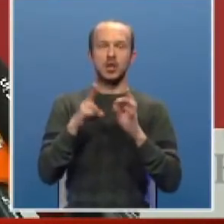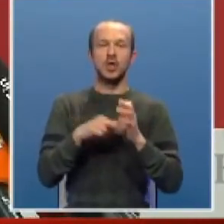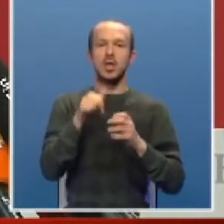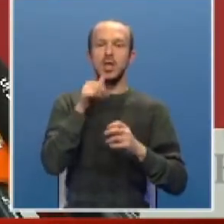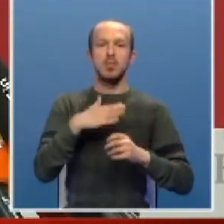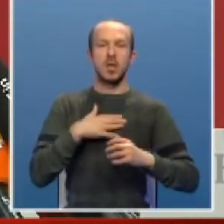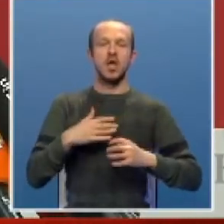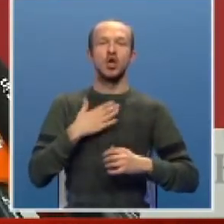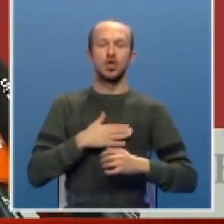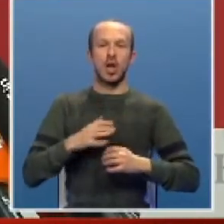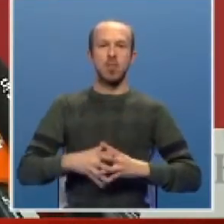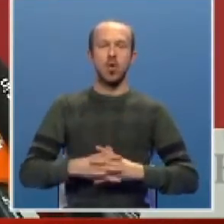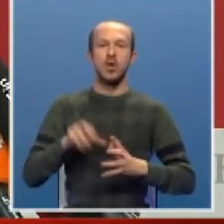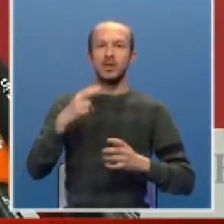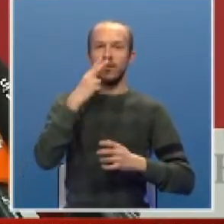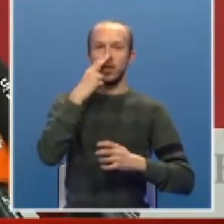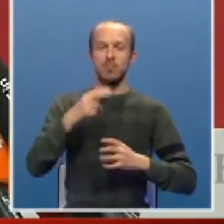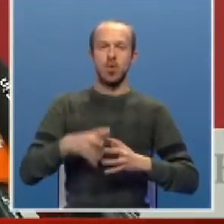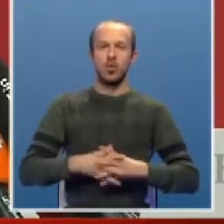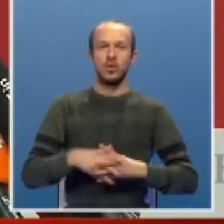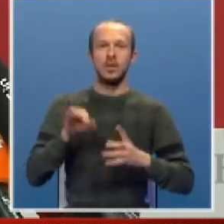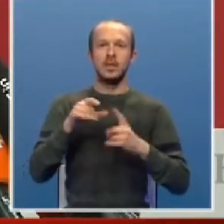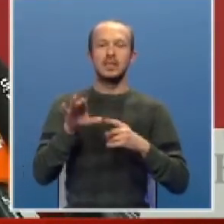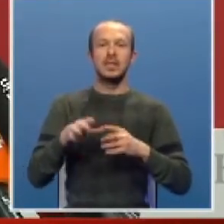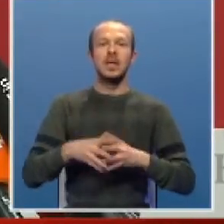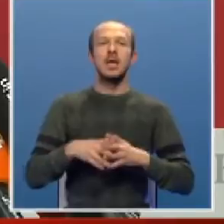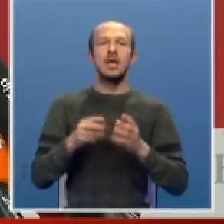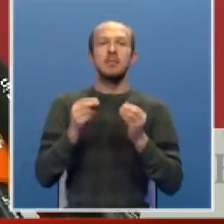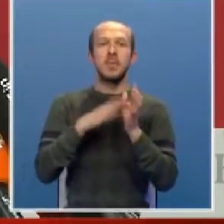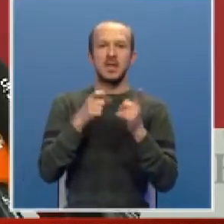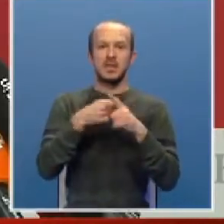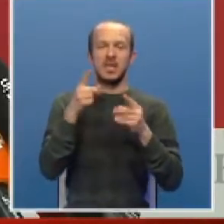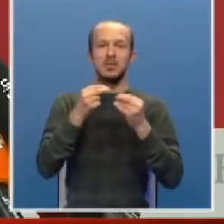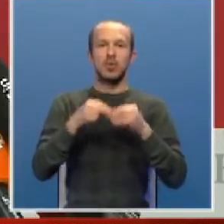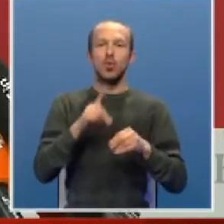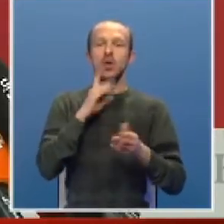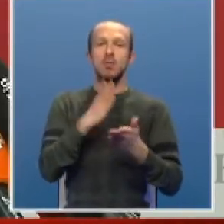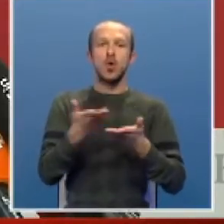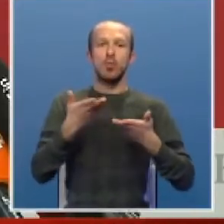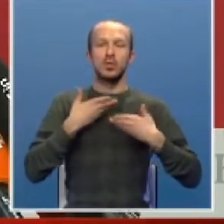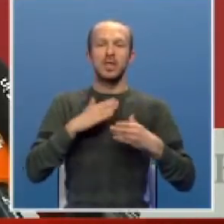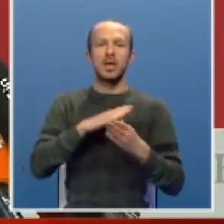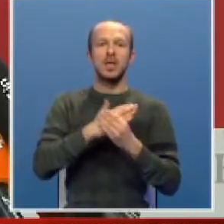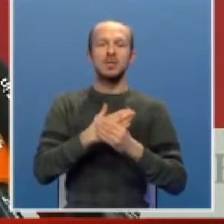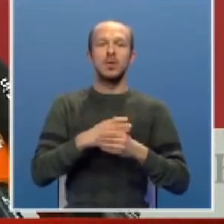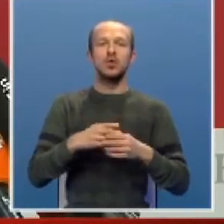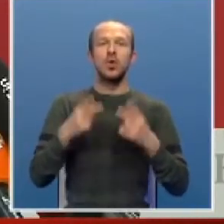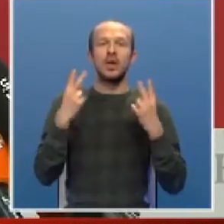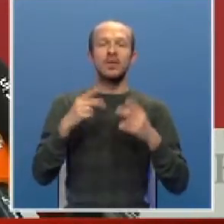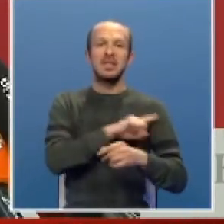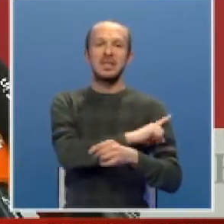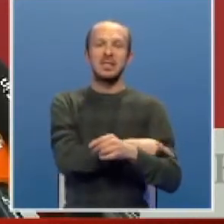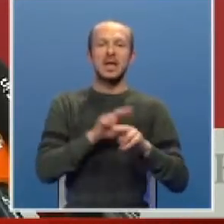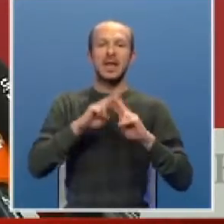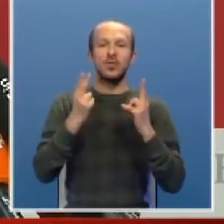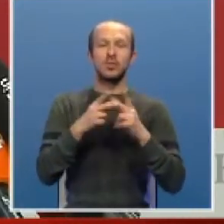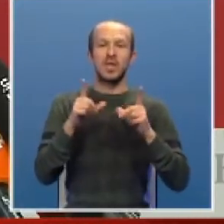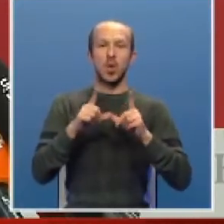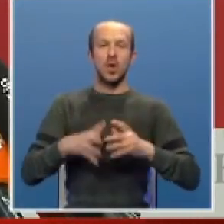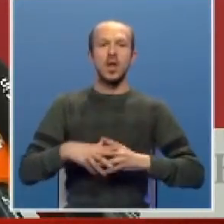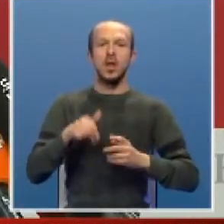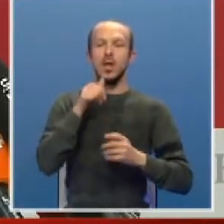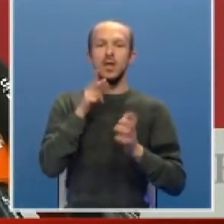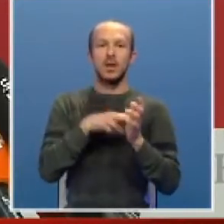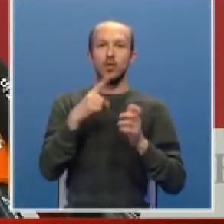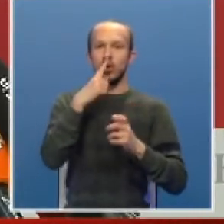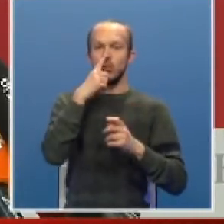mi želimo da vidimo da se Minski sporazum koji je bio postignut između relevantnih snaga Evropske unije i